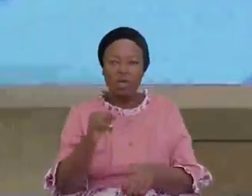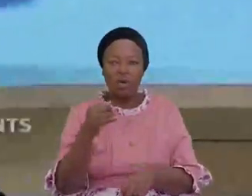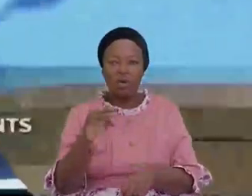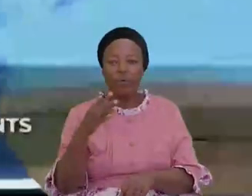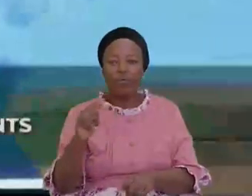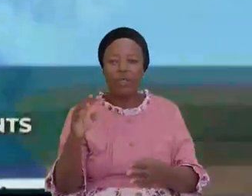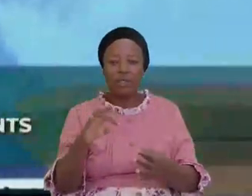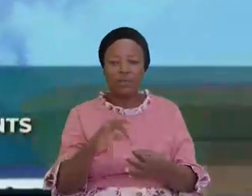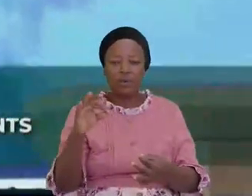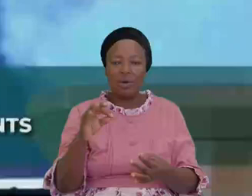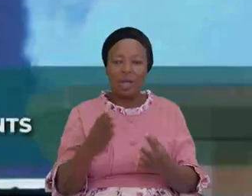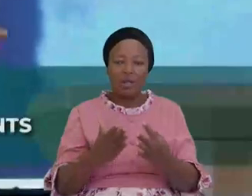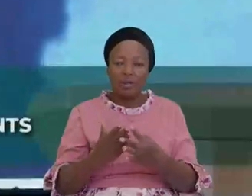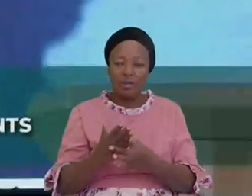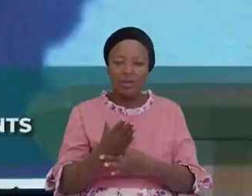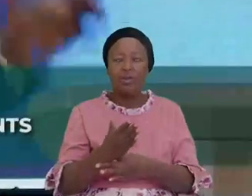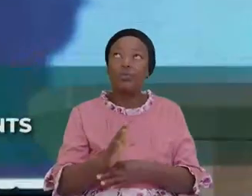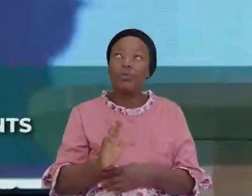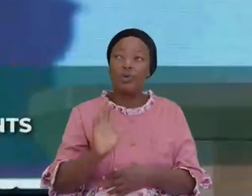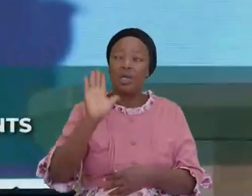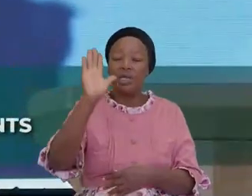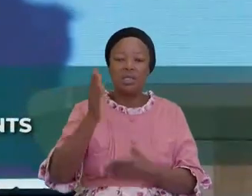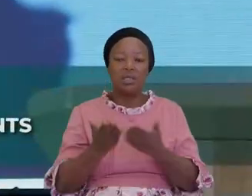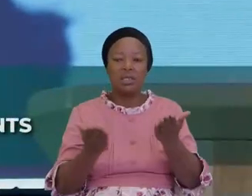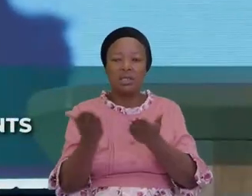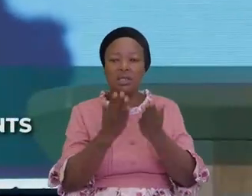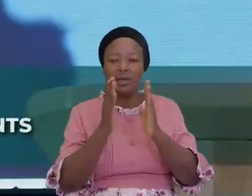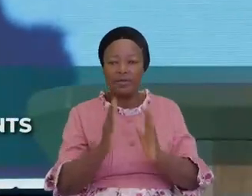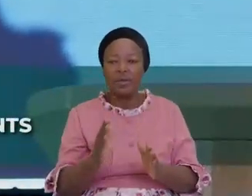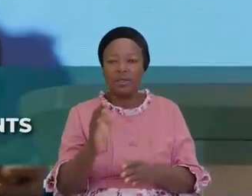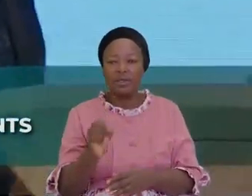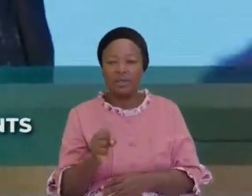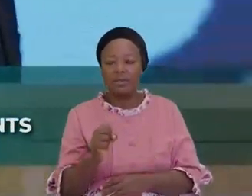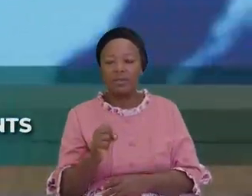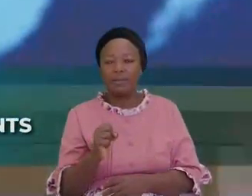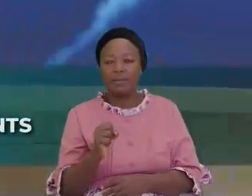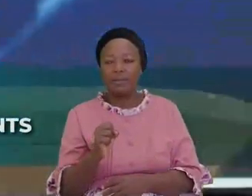L'œuvre de l'Esprit à travers ses serviteurs.